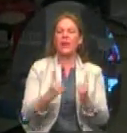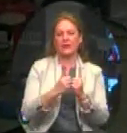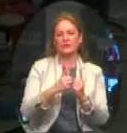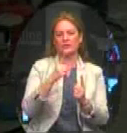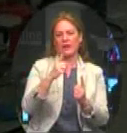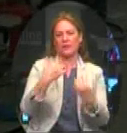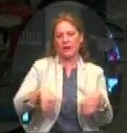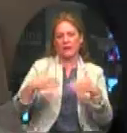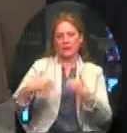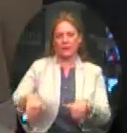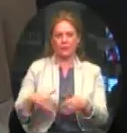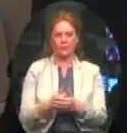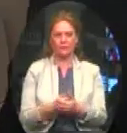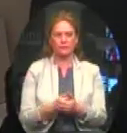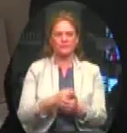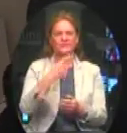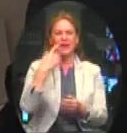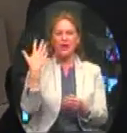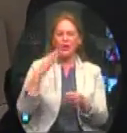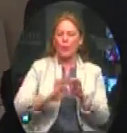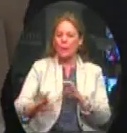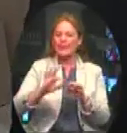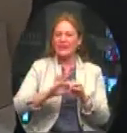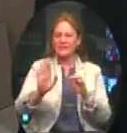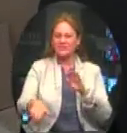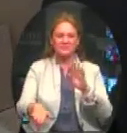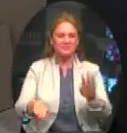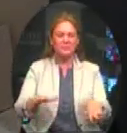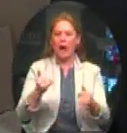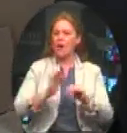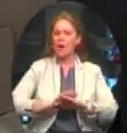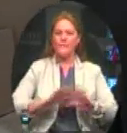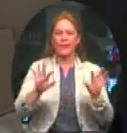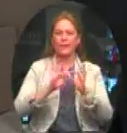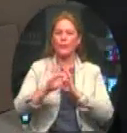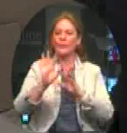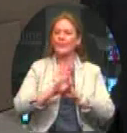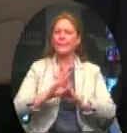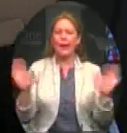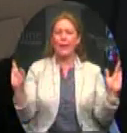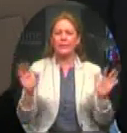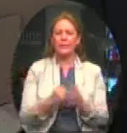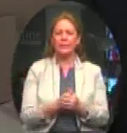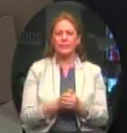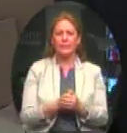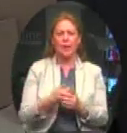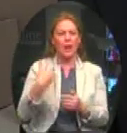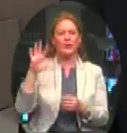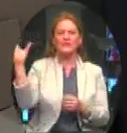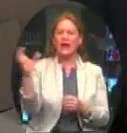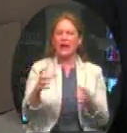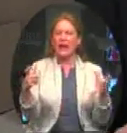כל הקבלים היו על הרצפה, היום אין שום צורך לשום כלום, גם לא לשלם לחברה, גם לא לראות את כל